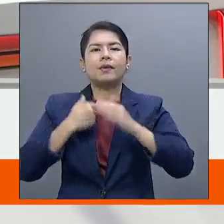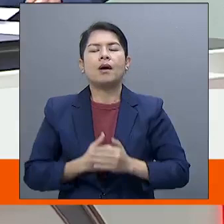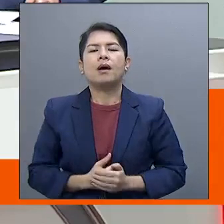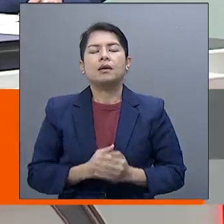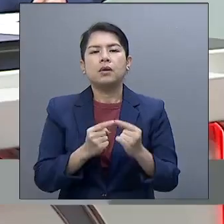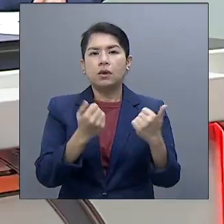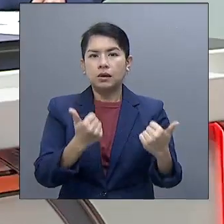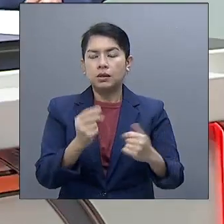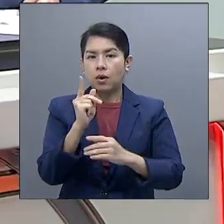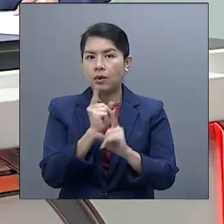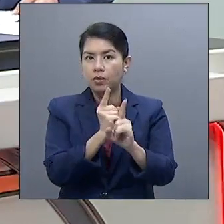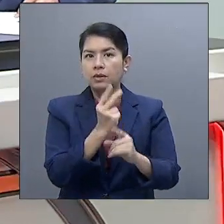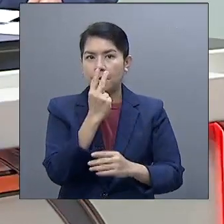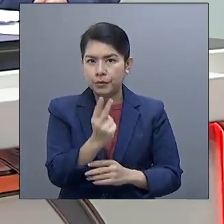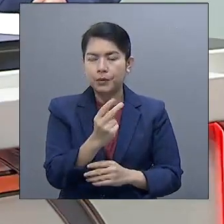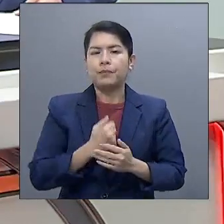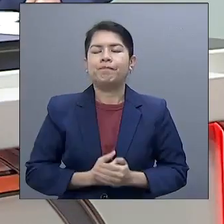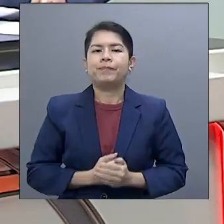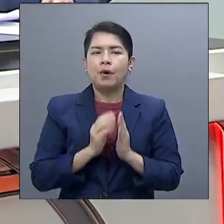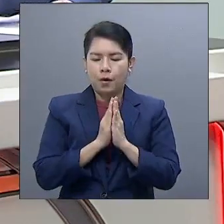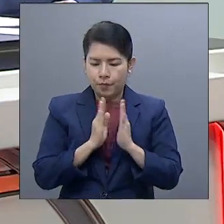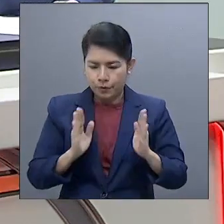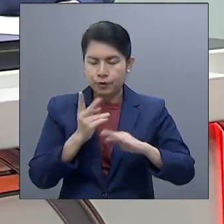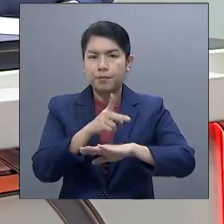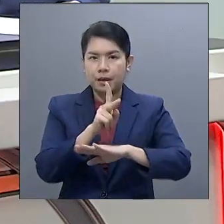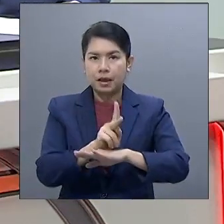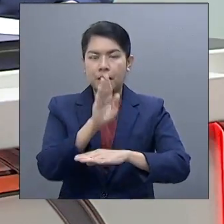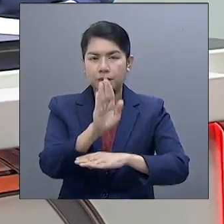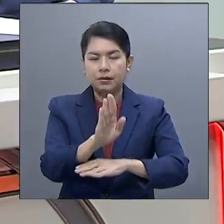ยค่ะคุณอภิชาติไพรุ่งเรืองนะคะประธานสถาบันการขนส่งทางบกแห่งประเทศไทยนะ